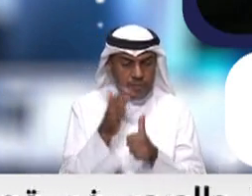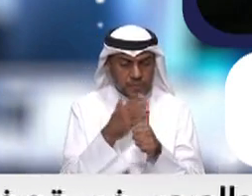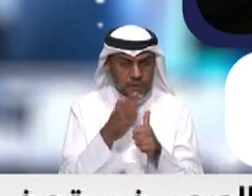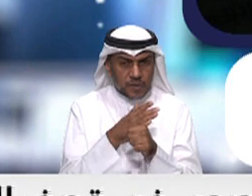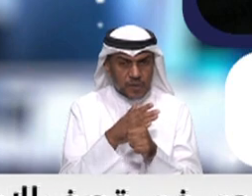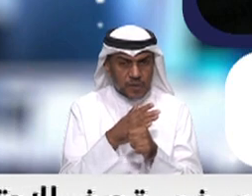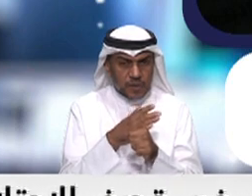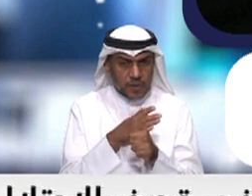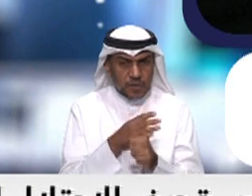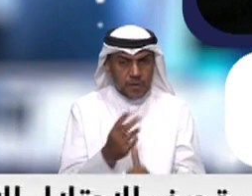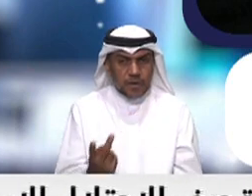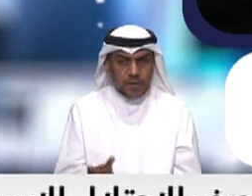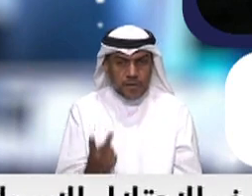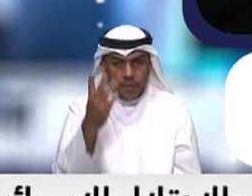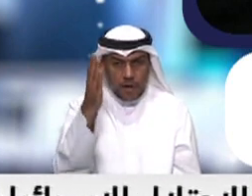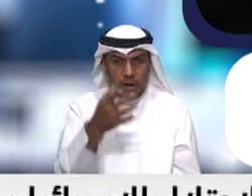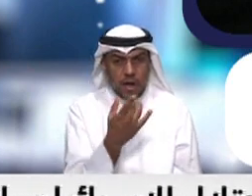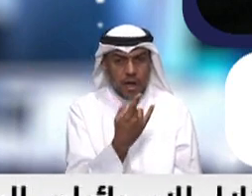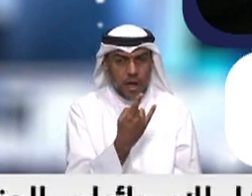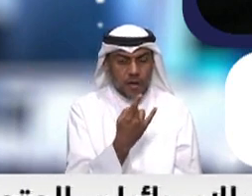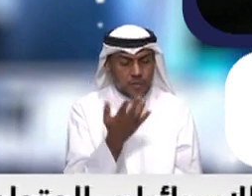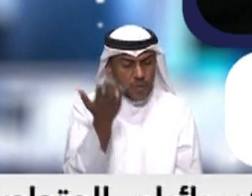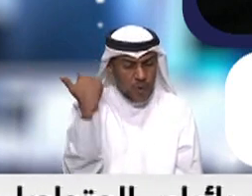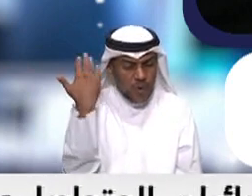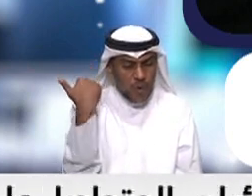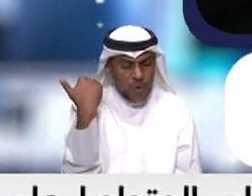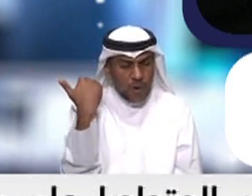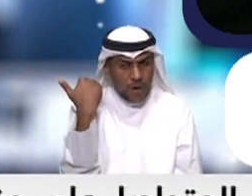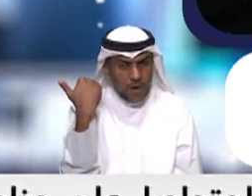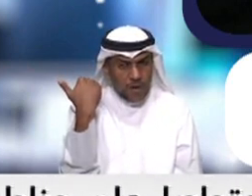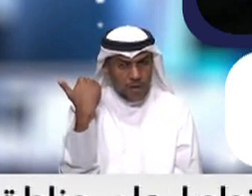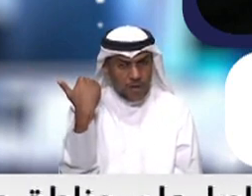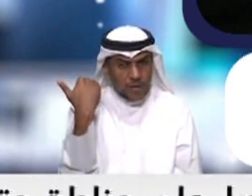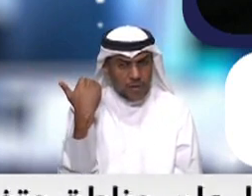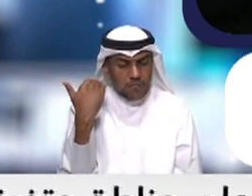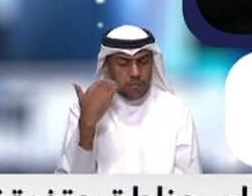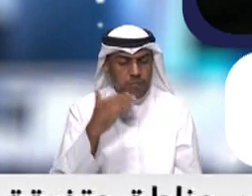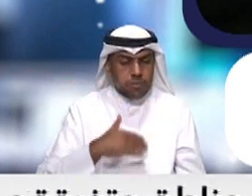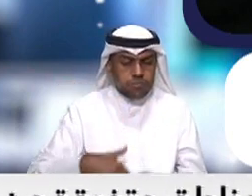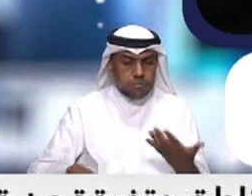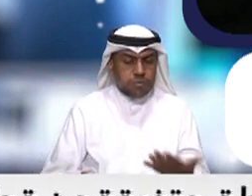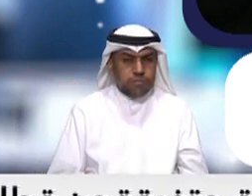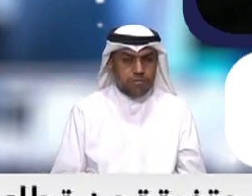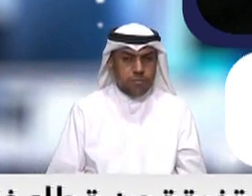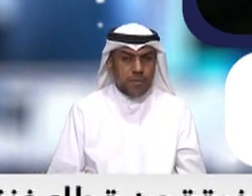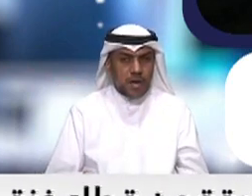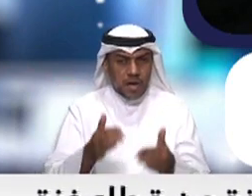اعتداءات 7 أكتوبر داخل إسرائيل. حزب الله أعلن